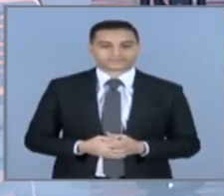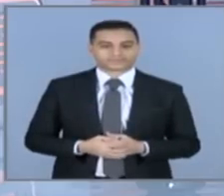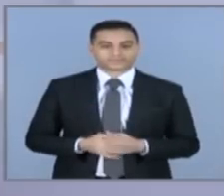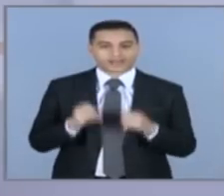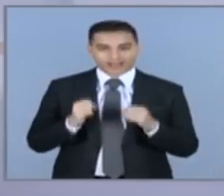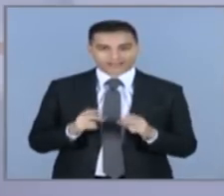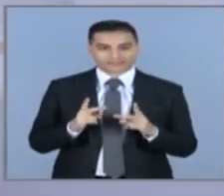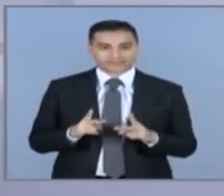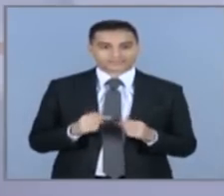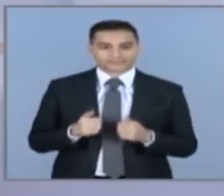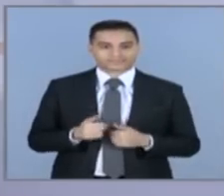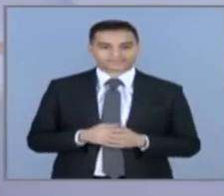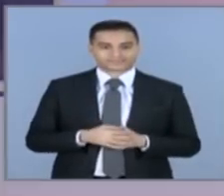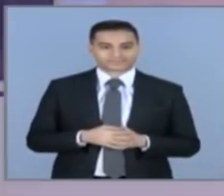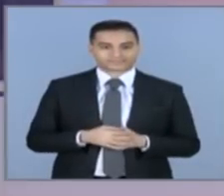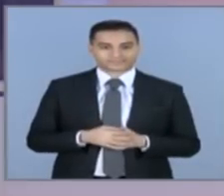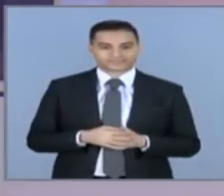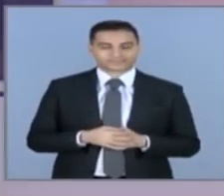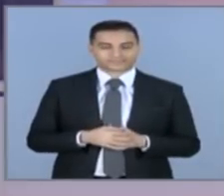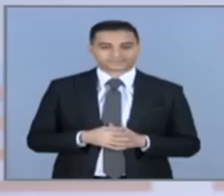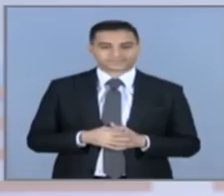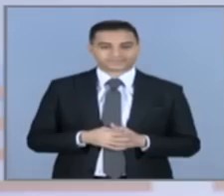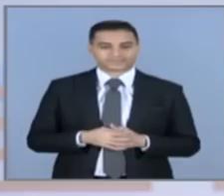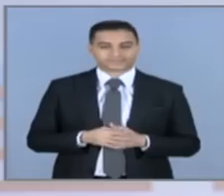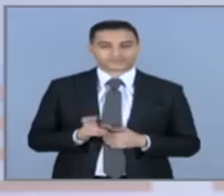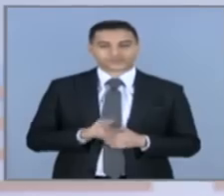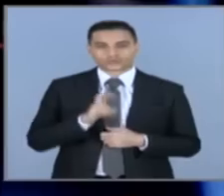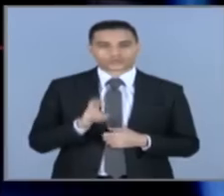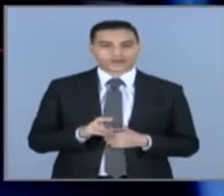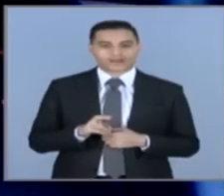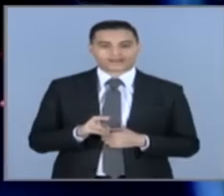جاهزه مدام امال؟ جاهزه. جاهزه مدام معي؟ ان شاء الله. السؤال الثاني،